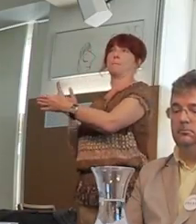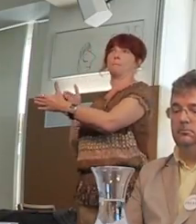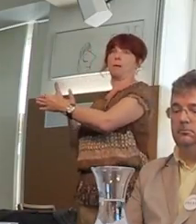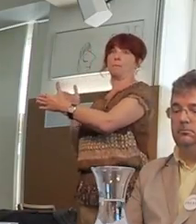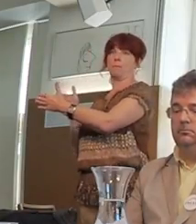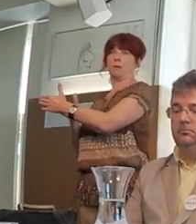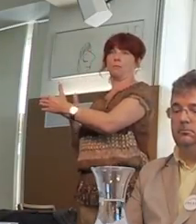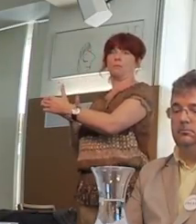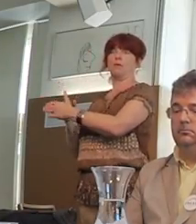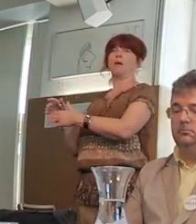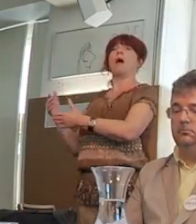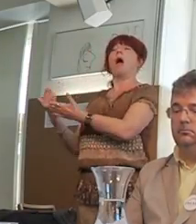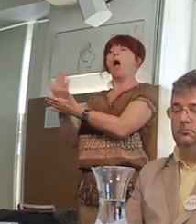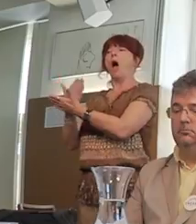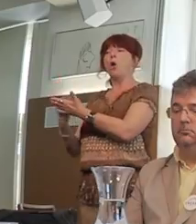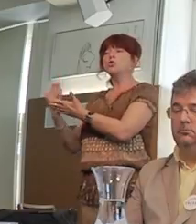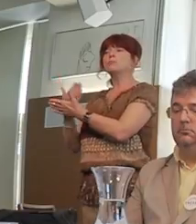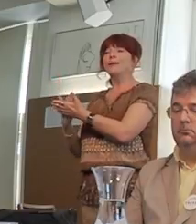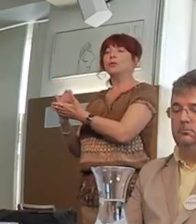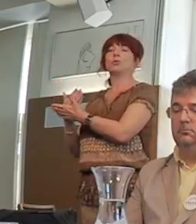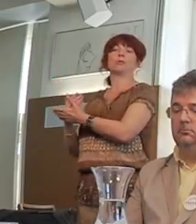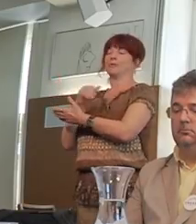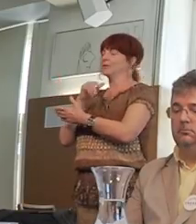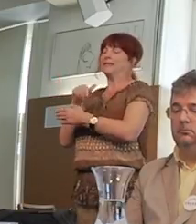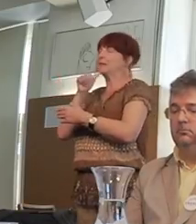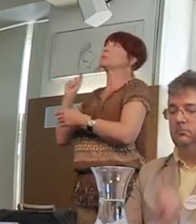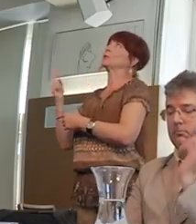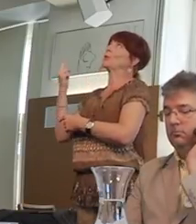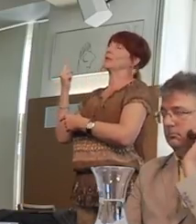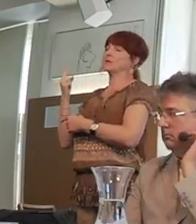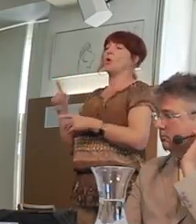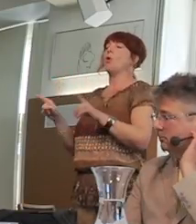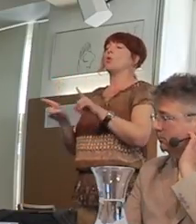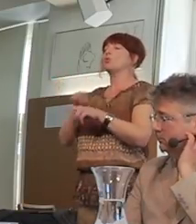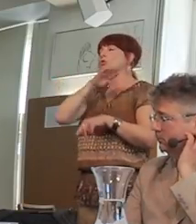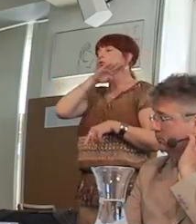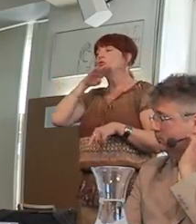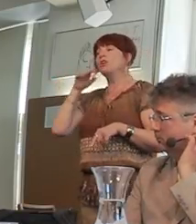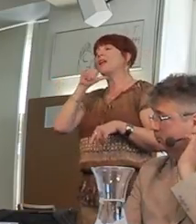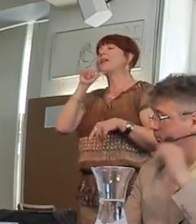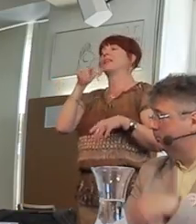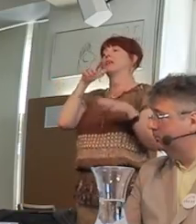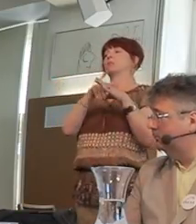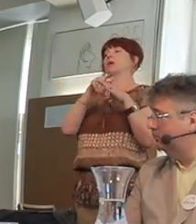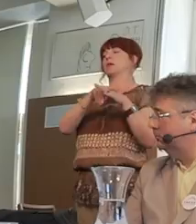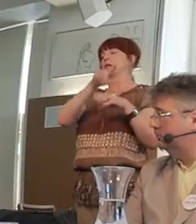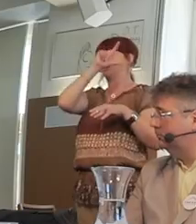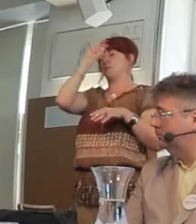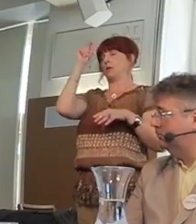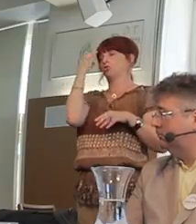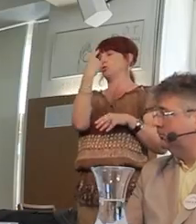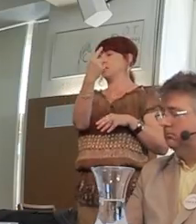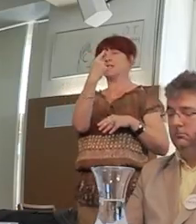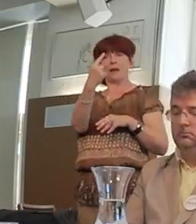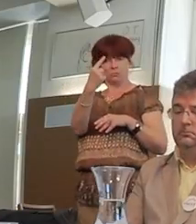keine sehr gute Ausbildung haben im Journalismus und sehr viele nicht behinderte Menschen, die eine gute Ausbildung haben, keine